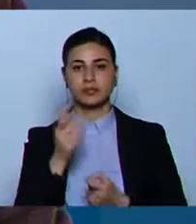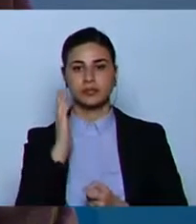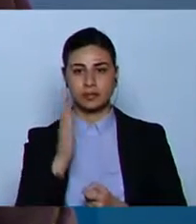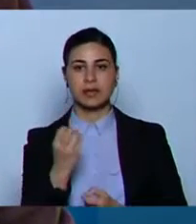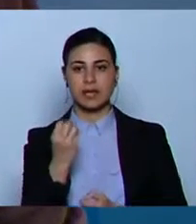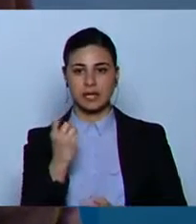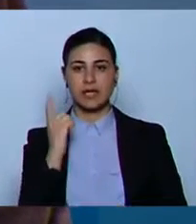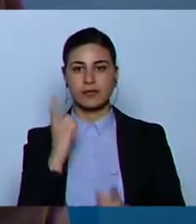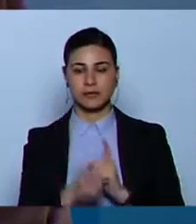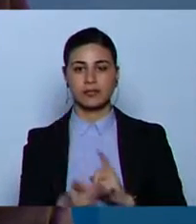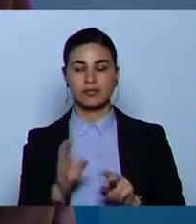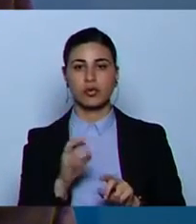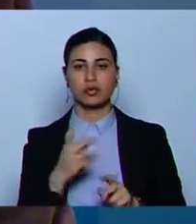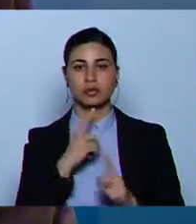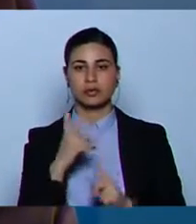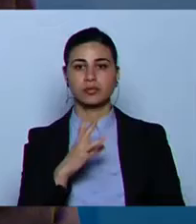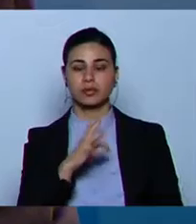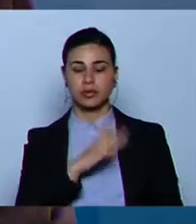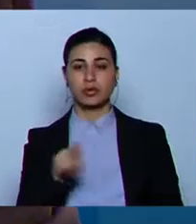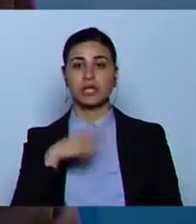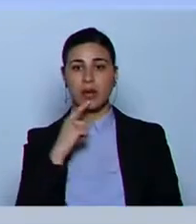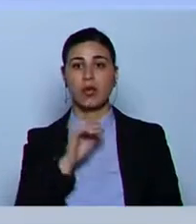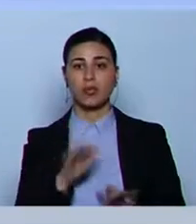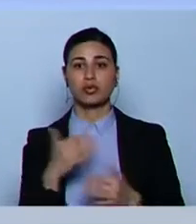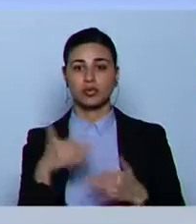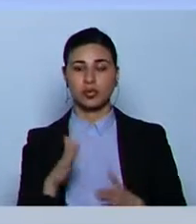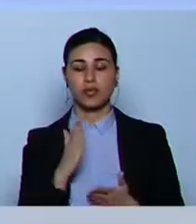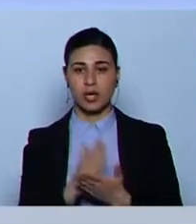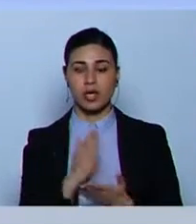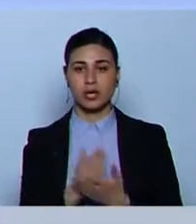დღეს ამ ფორმების დახვეწაზე უნდა ვსაუბროთ. ანუ თქვენებობთ, რომ პროცესი მიდის? ხო,